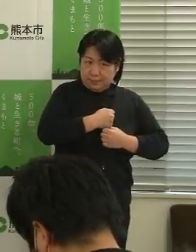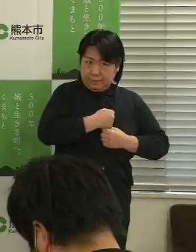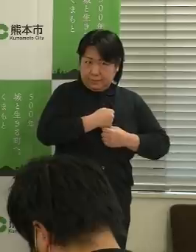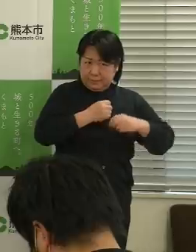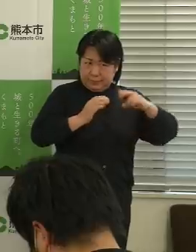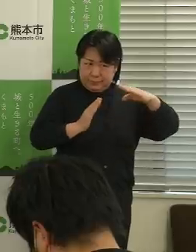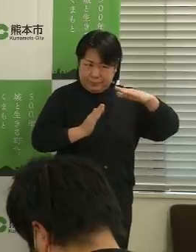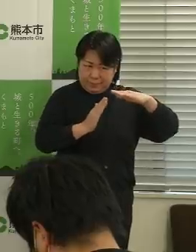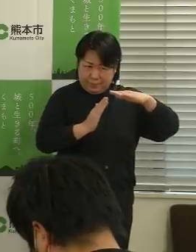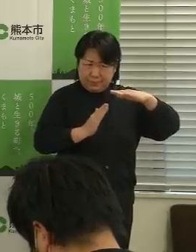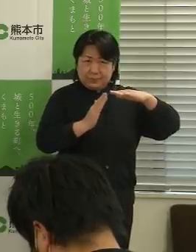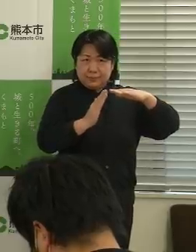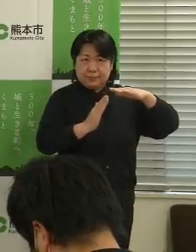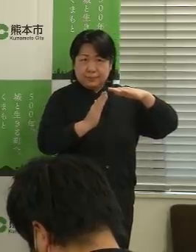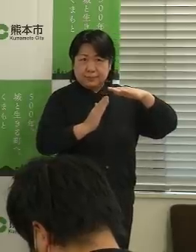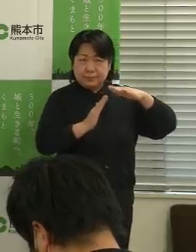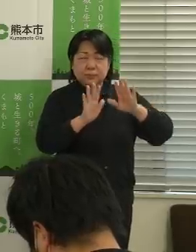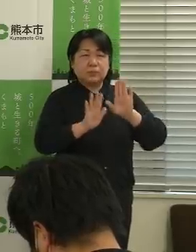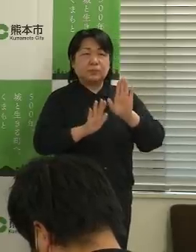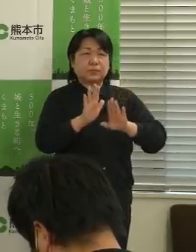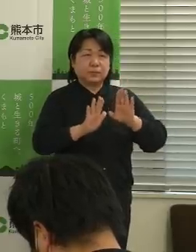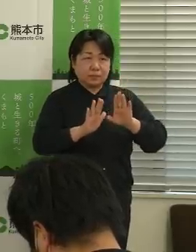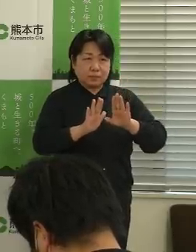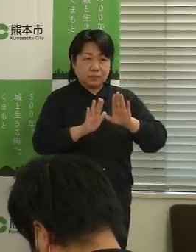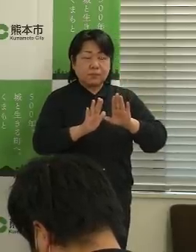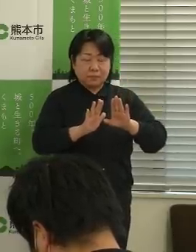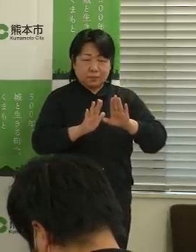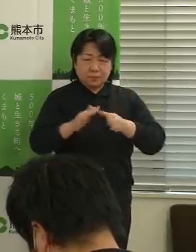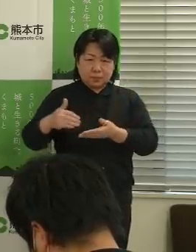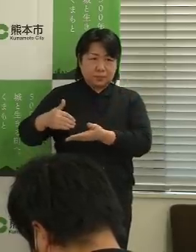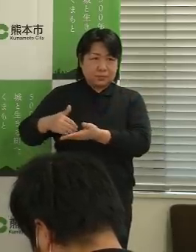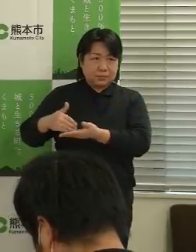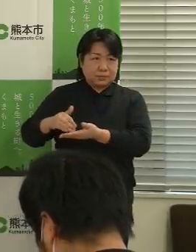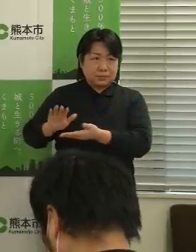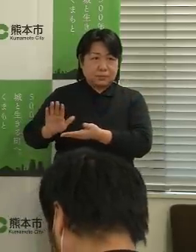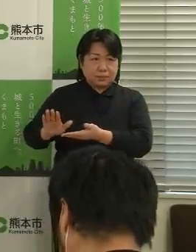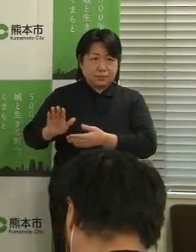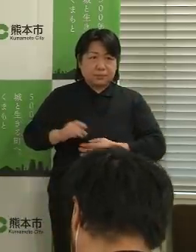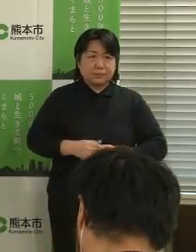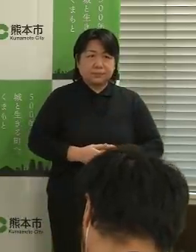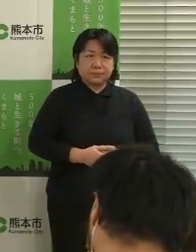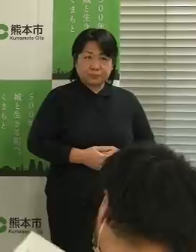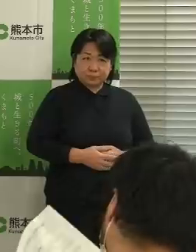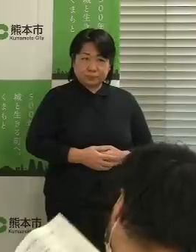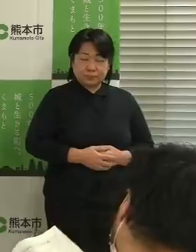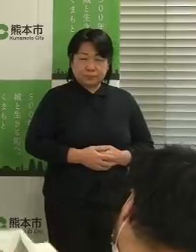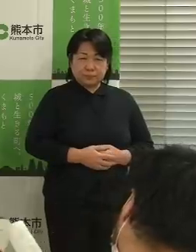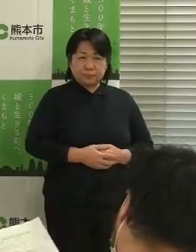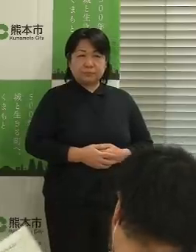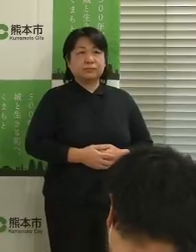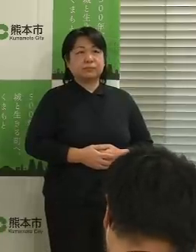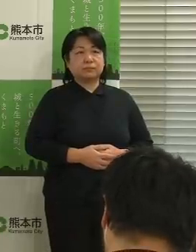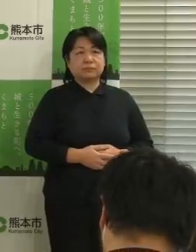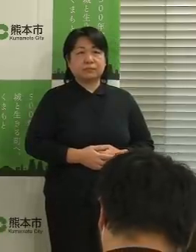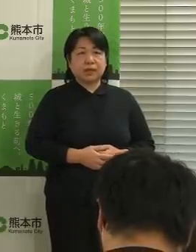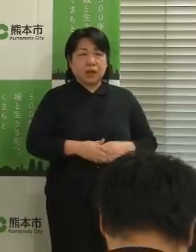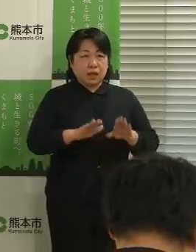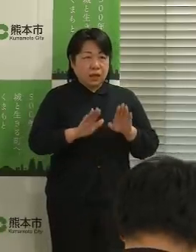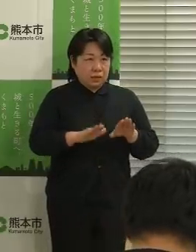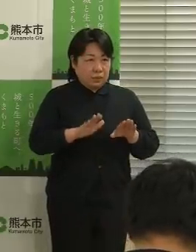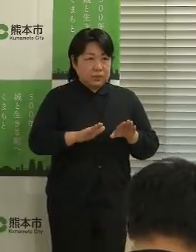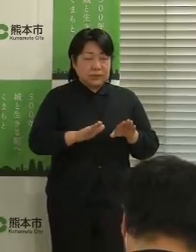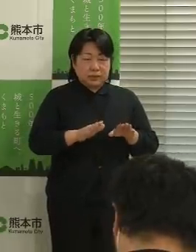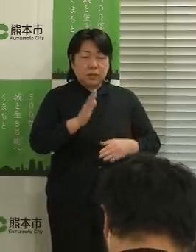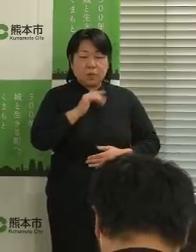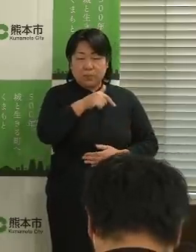めて近い瀬戸際の状況になっているとの指摘を受けたことから、本日の